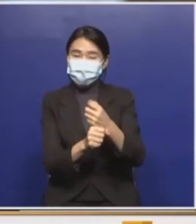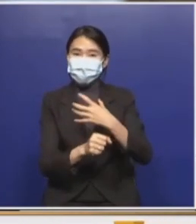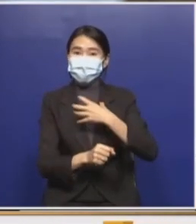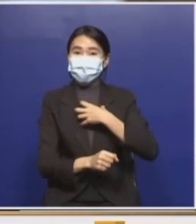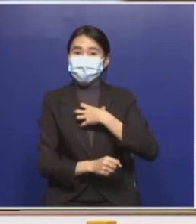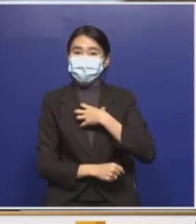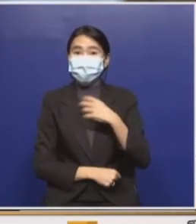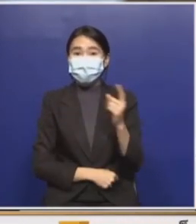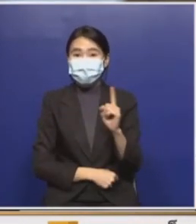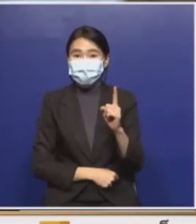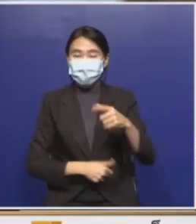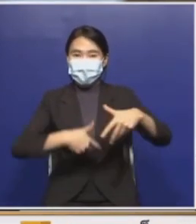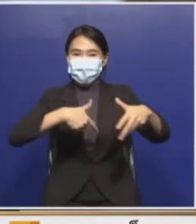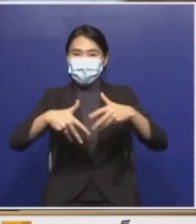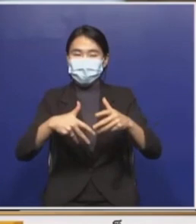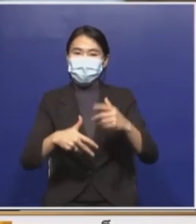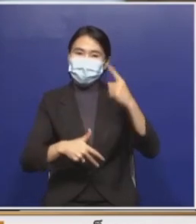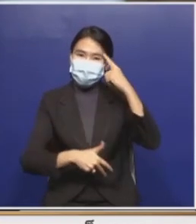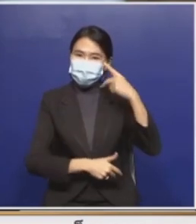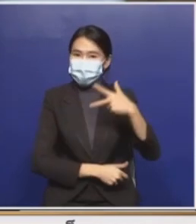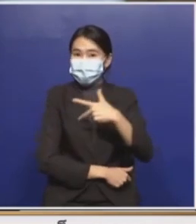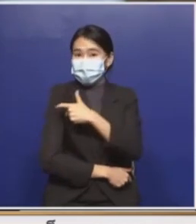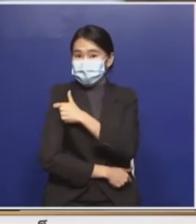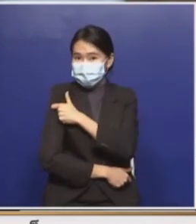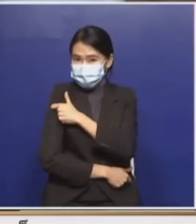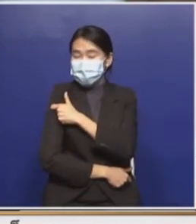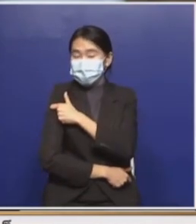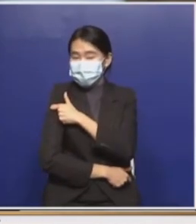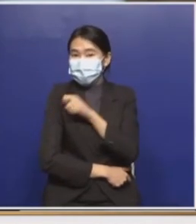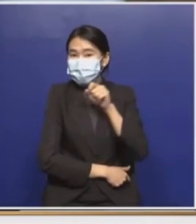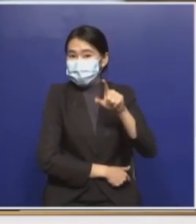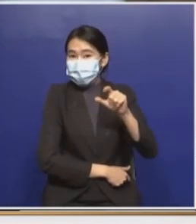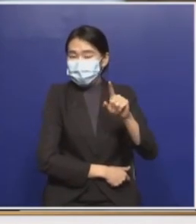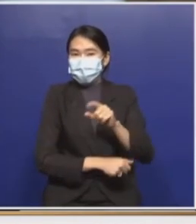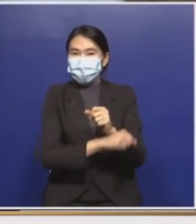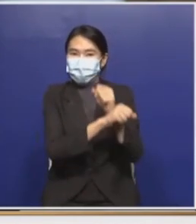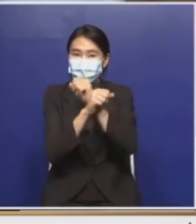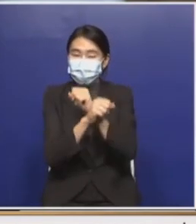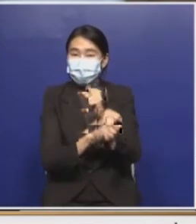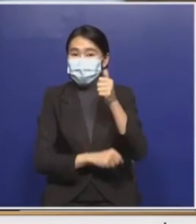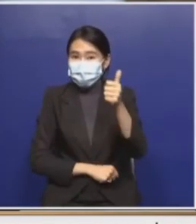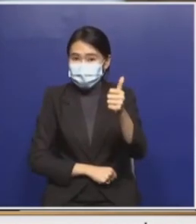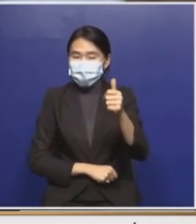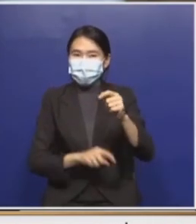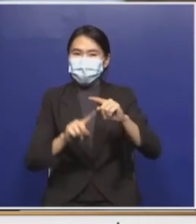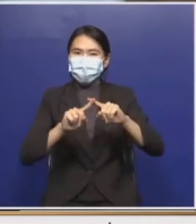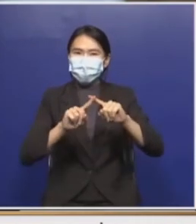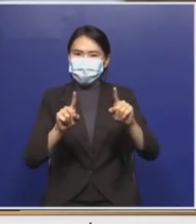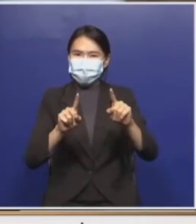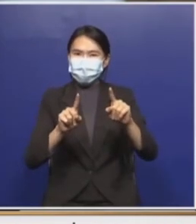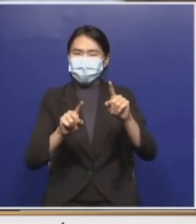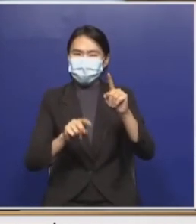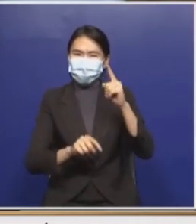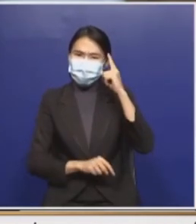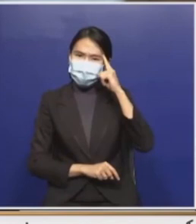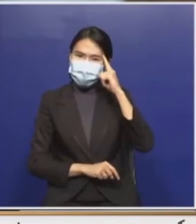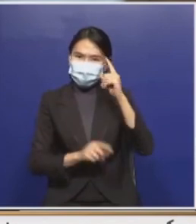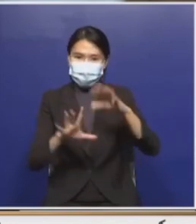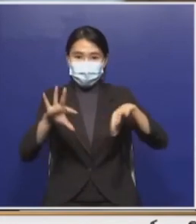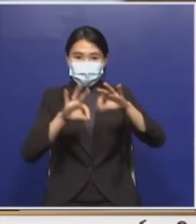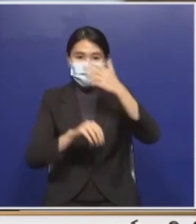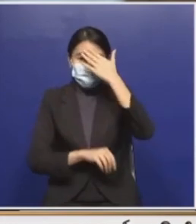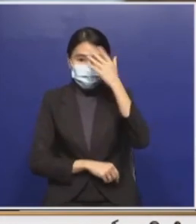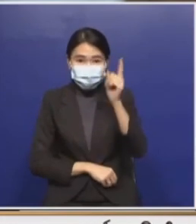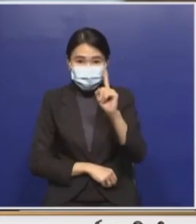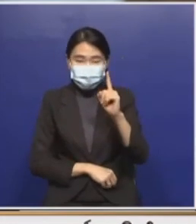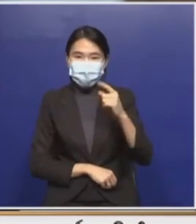ให้ประชาชนได้รับวัคซีนได้ทันต่อสถานการณ์นั้นท่านต้องอย่าลืมนะครับต้องเป็น